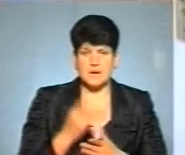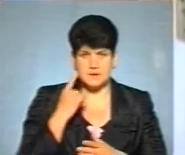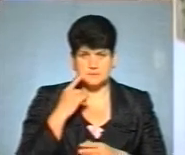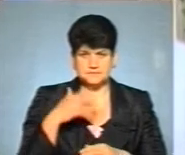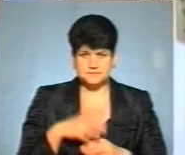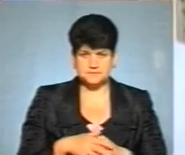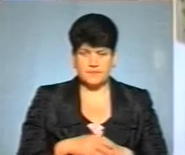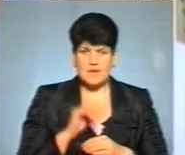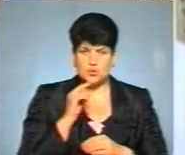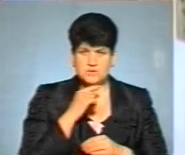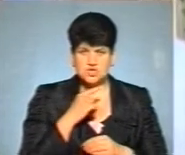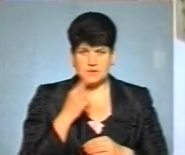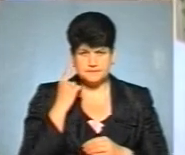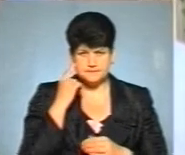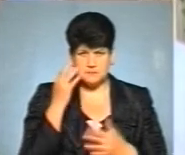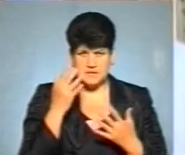економічне мислення і